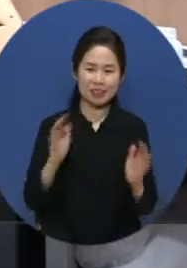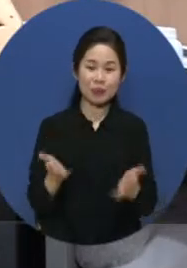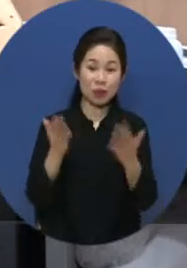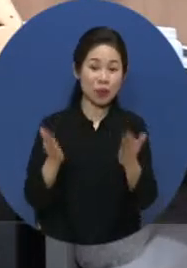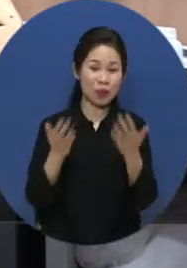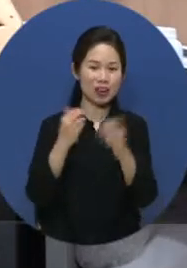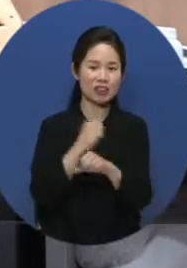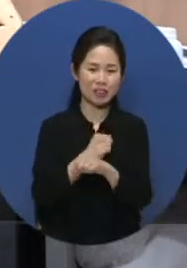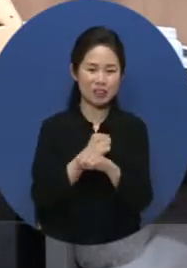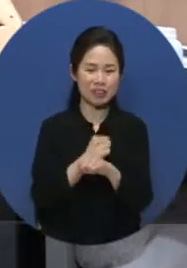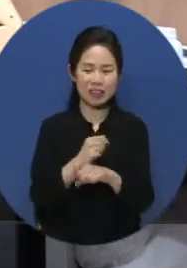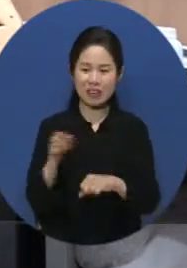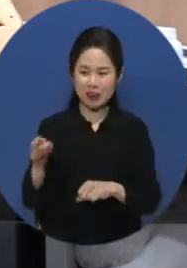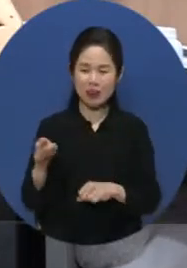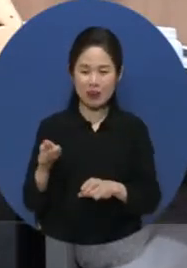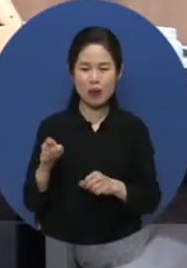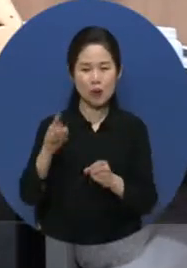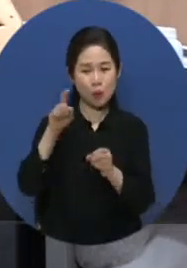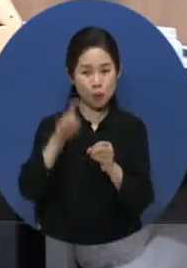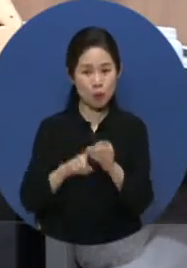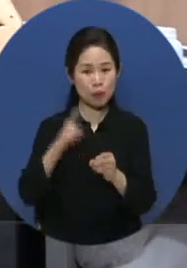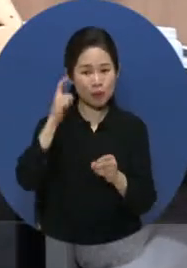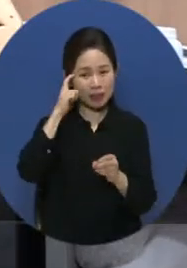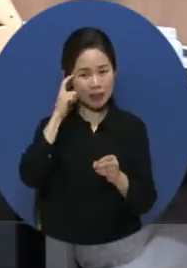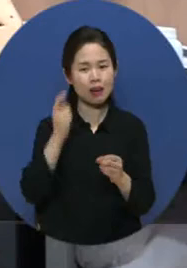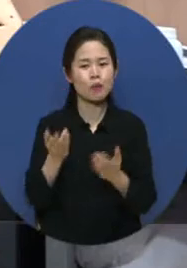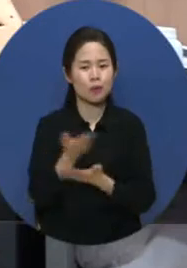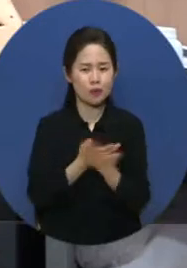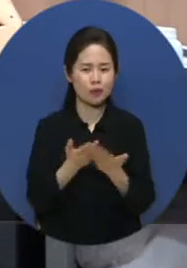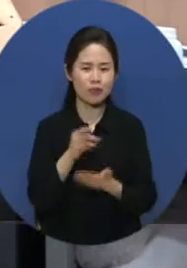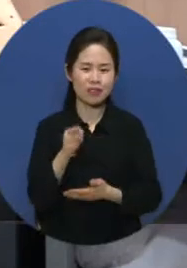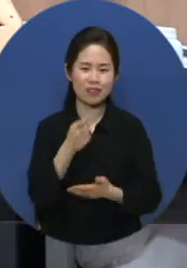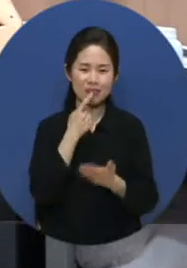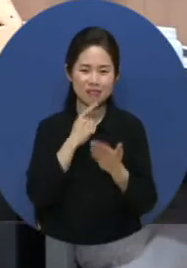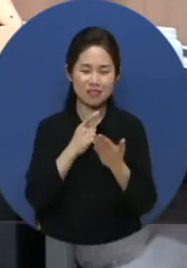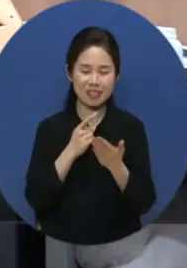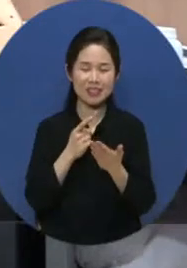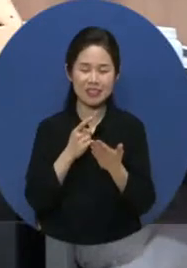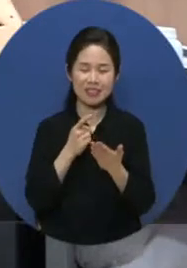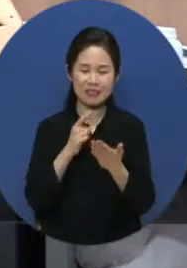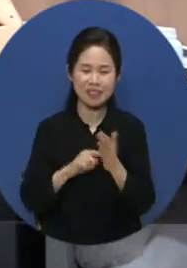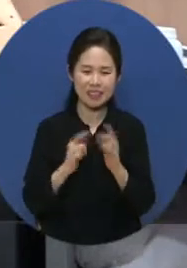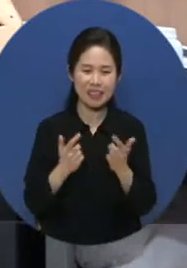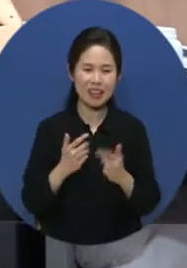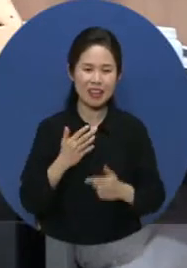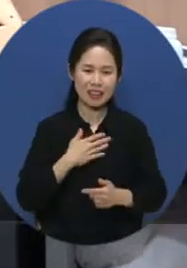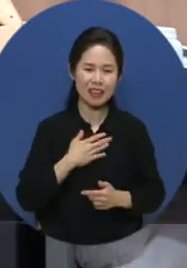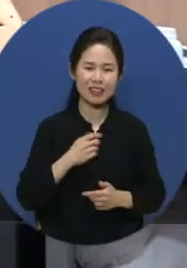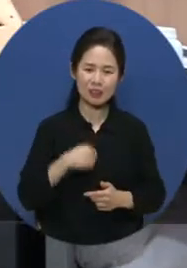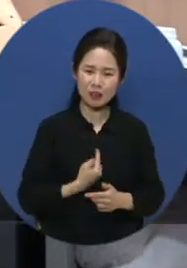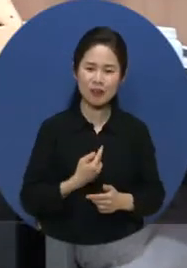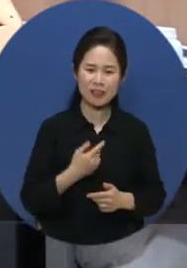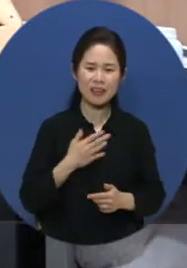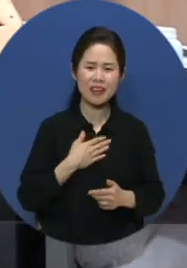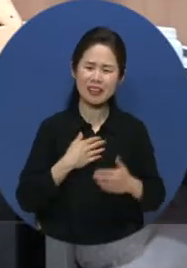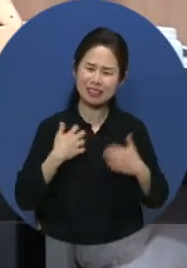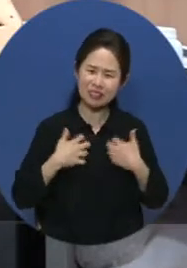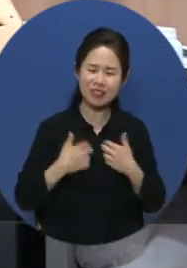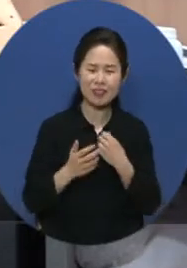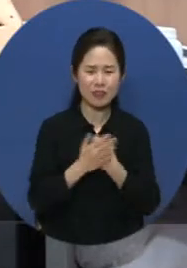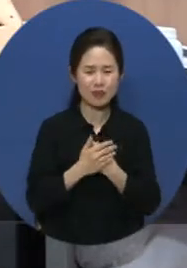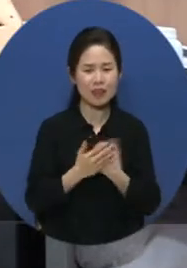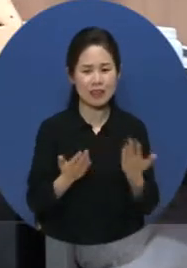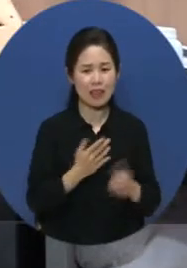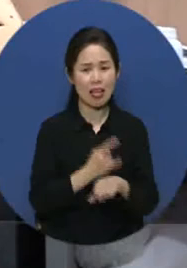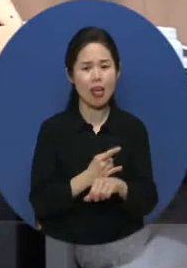일이라고 생각하게 만드는 거, 그런 것들이 저는 저한테는 제일 어려운 일이고요. 저 스스로는 이거는 그냥 제가 하면 되는 일이니까 저는 그냥 하면 되는데, 이제 어려운